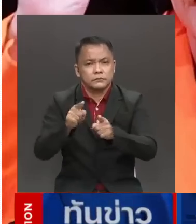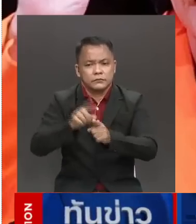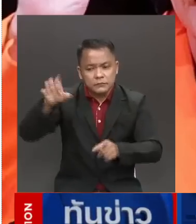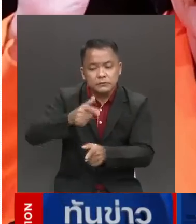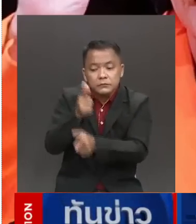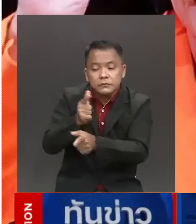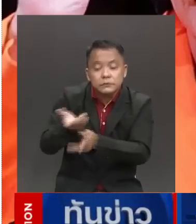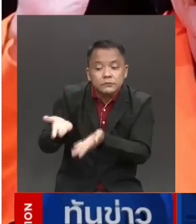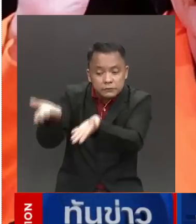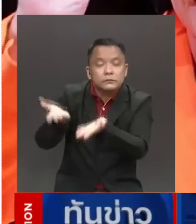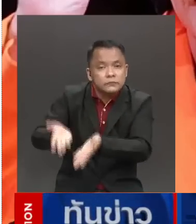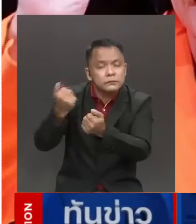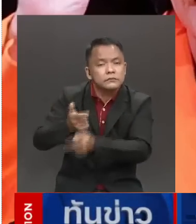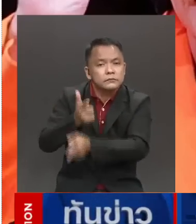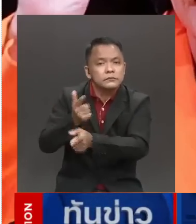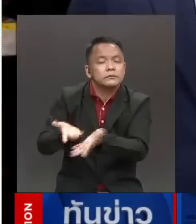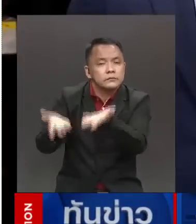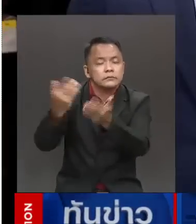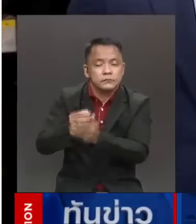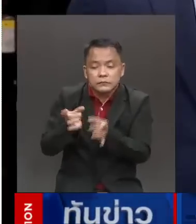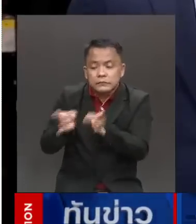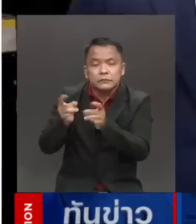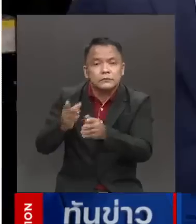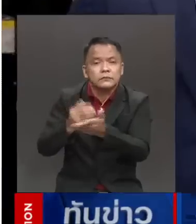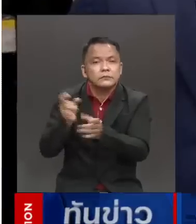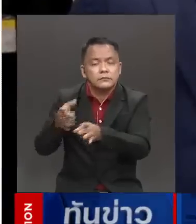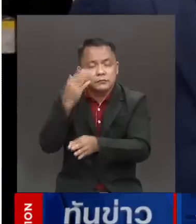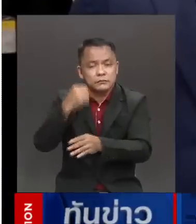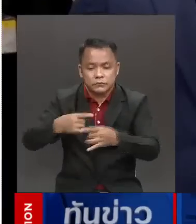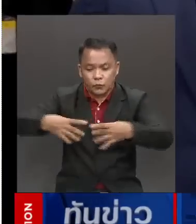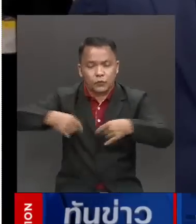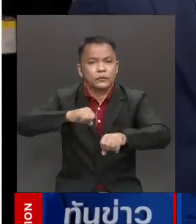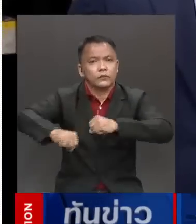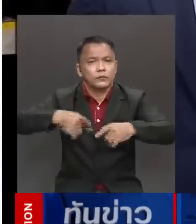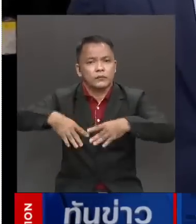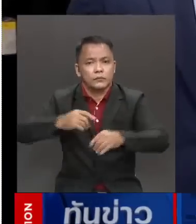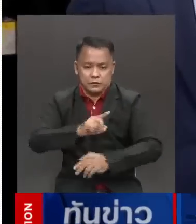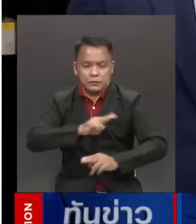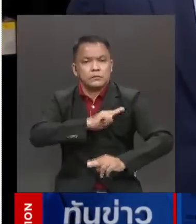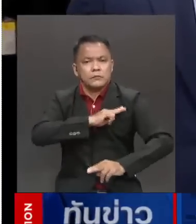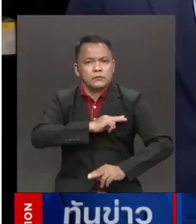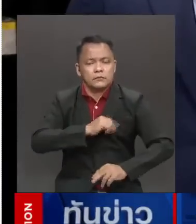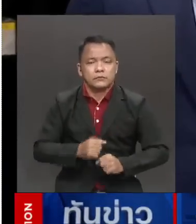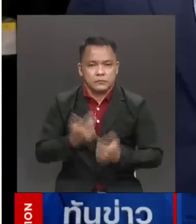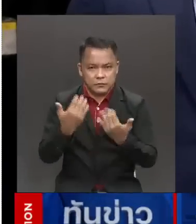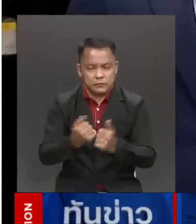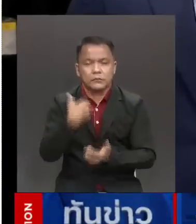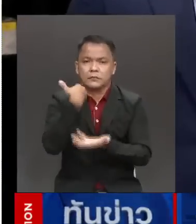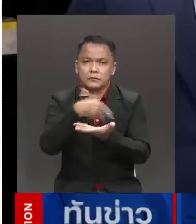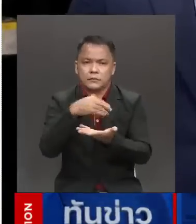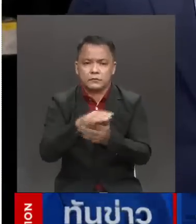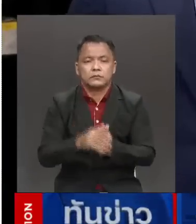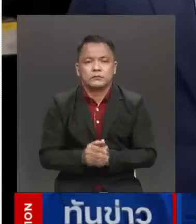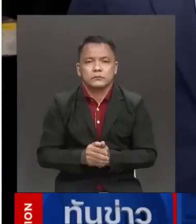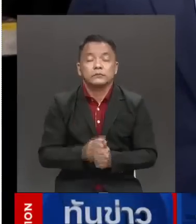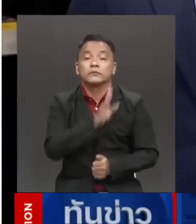ยงดูกันเองเลยเพราะยุกยงปลุกปั่นสร้างกระแสให้ผิดเพี้ยนให้กับเยาวชนต้องรับผิดชอบด้วยประเด็นนี้คุณเจี๊ยบบอกแบบนี้ครับว่